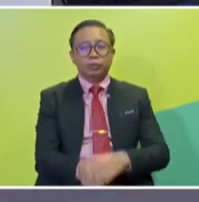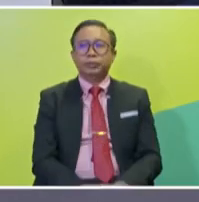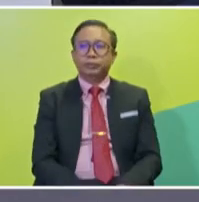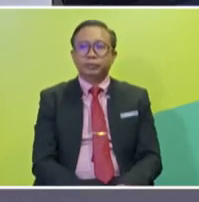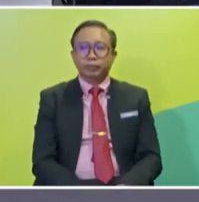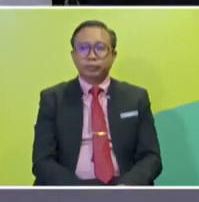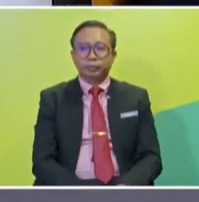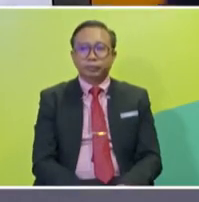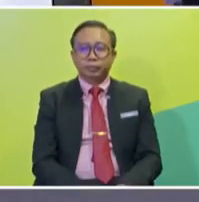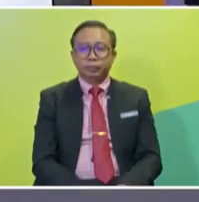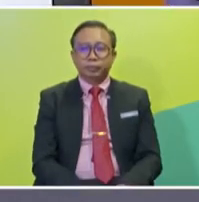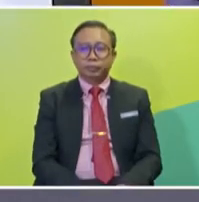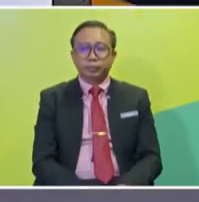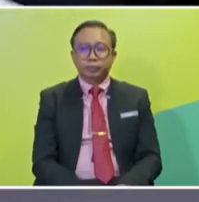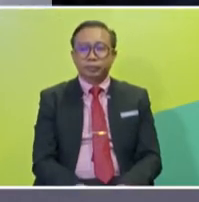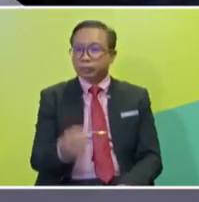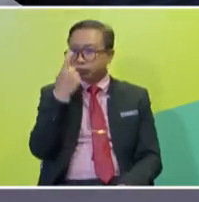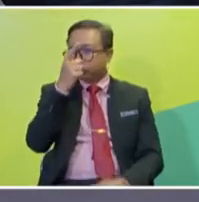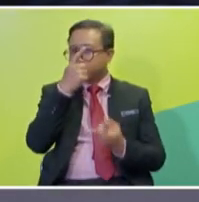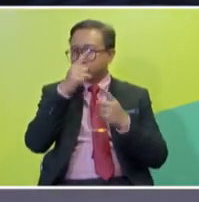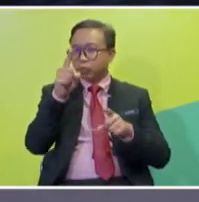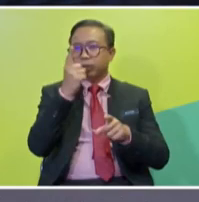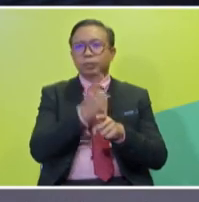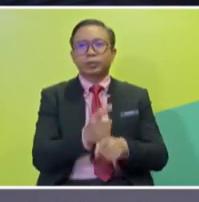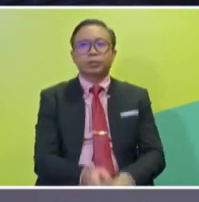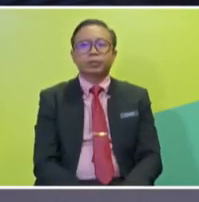nanti kita akan tengok semula jawaban